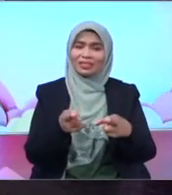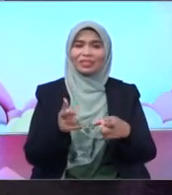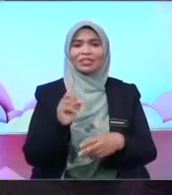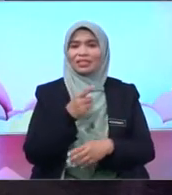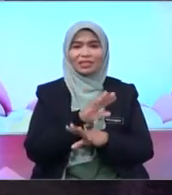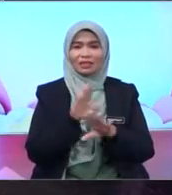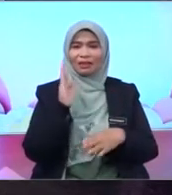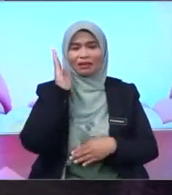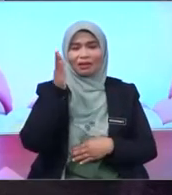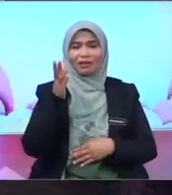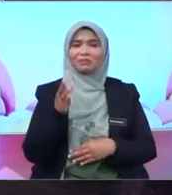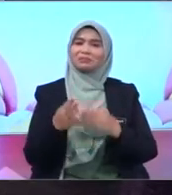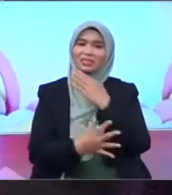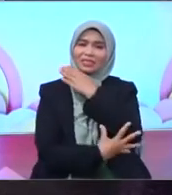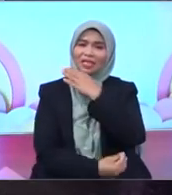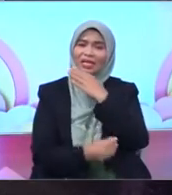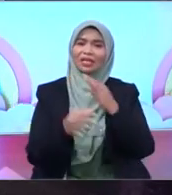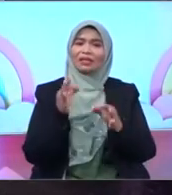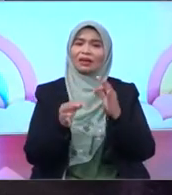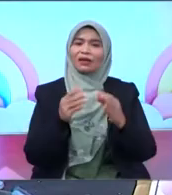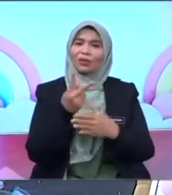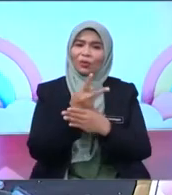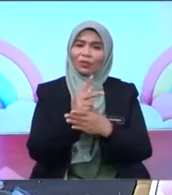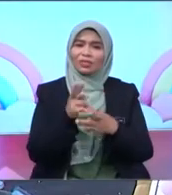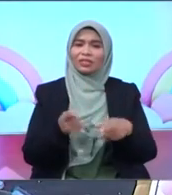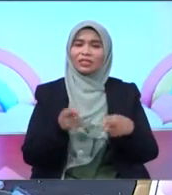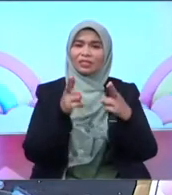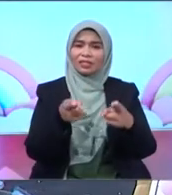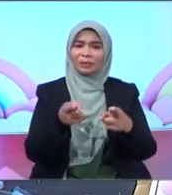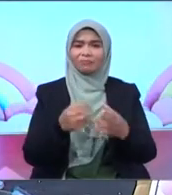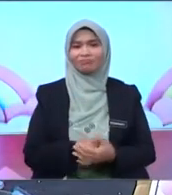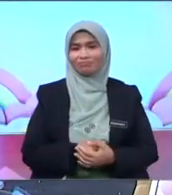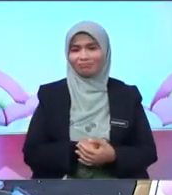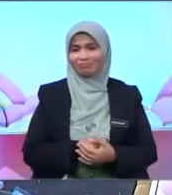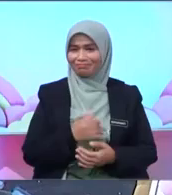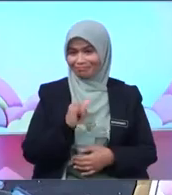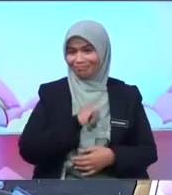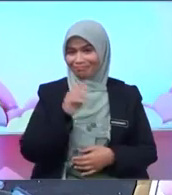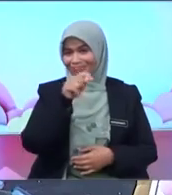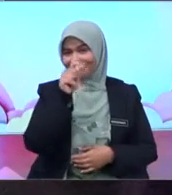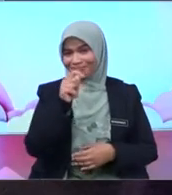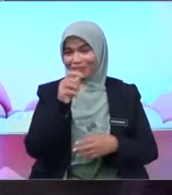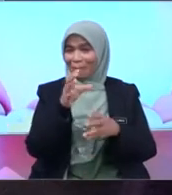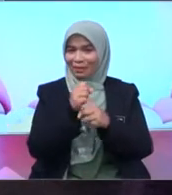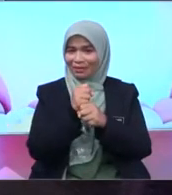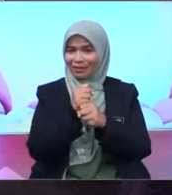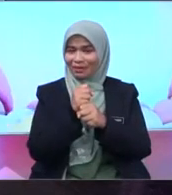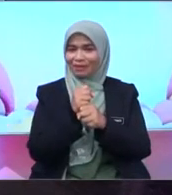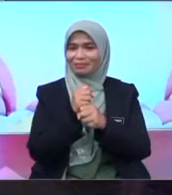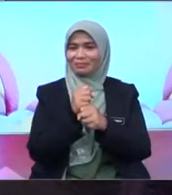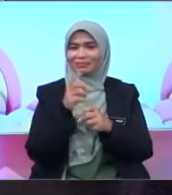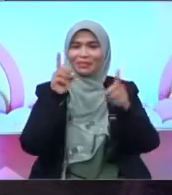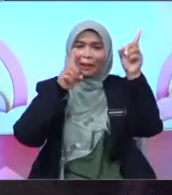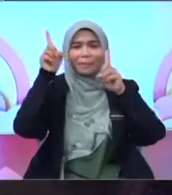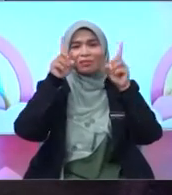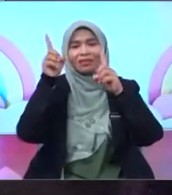kita berkomposisi rezeki website Bagaimana cara pajajaran.com istilah Oke Mira boleh ambil dua